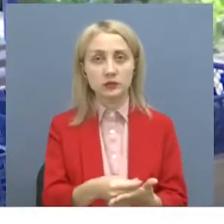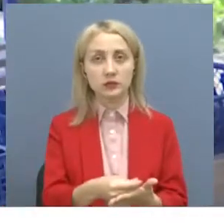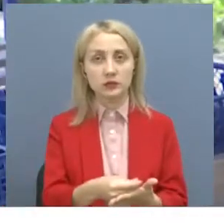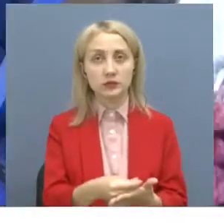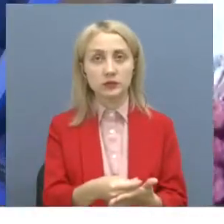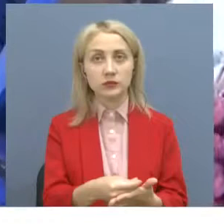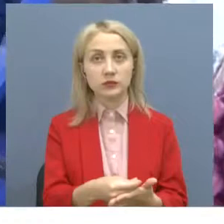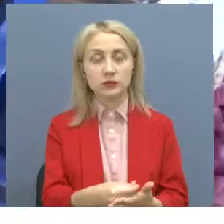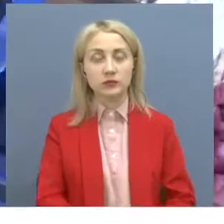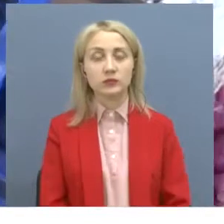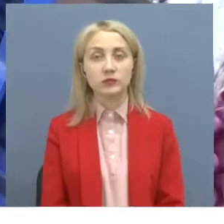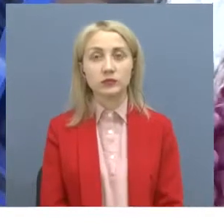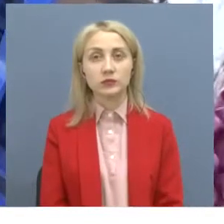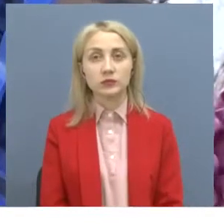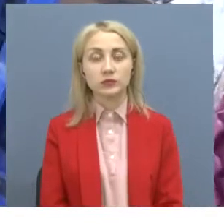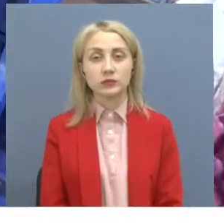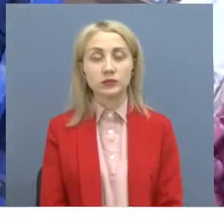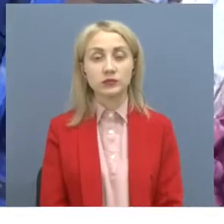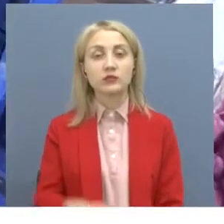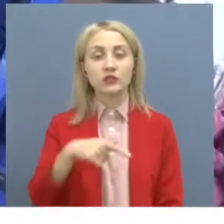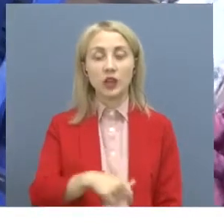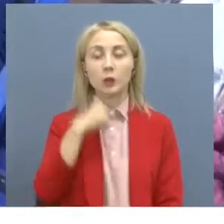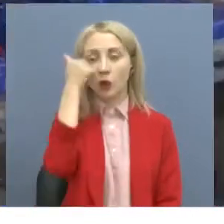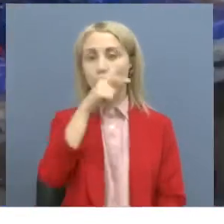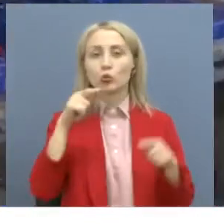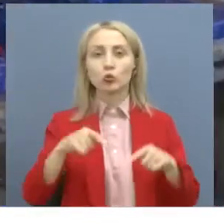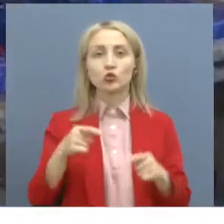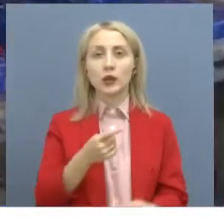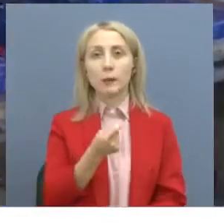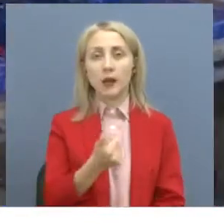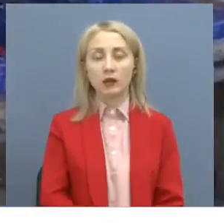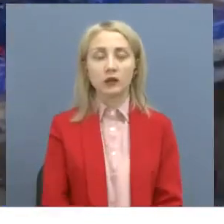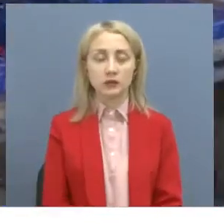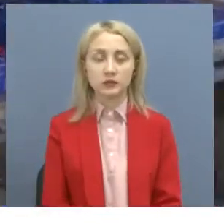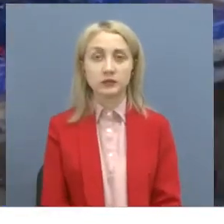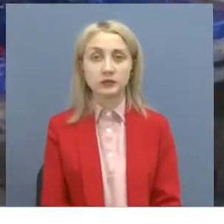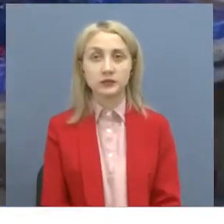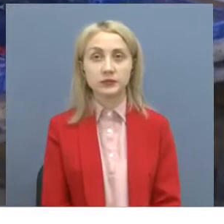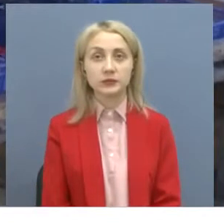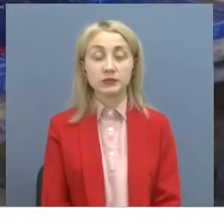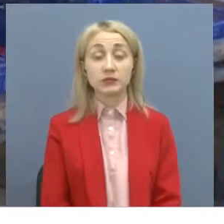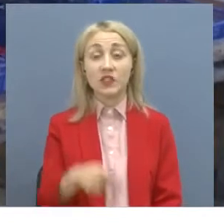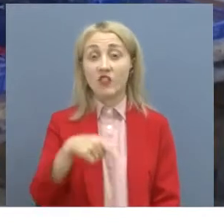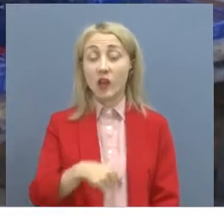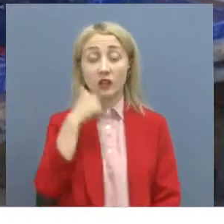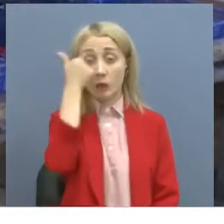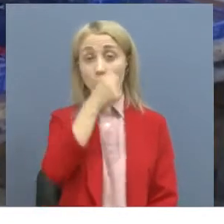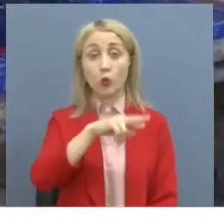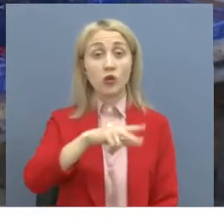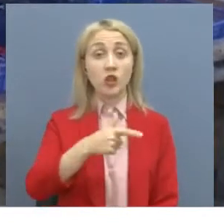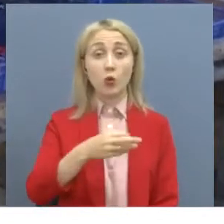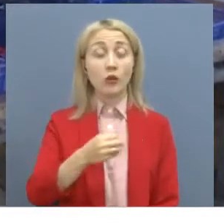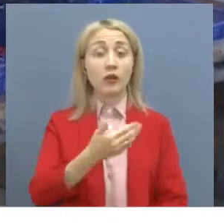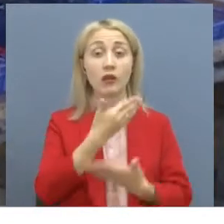қымбат, дачниктер арзан бермейді. Былтырлары тердік қой енді, а биыл вообще жидек жоқ даланы. Шиені өзі даланы шиеді де қурап